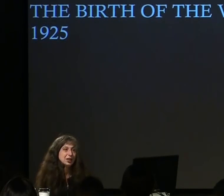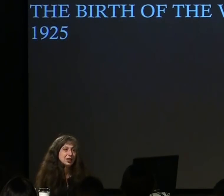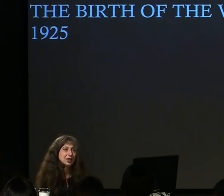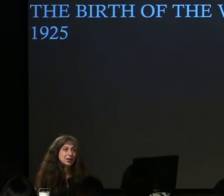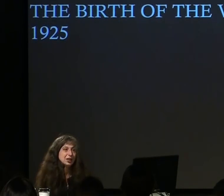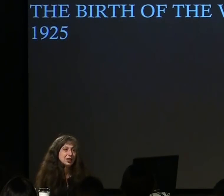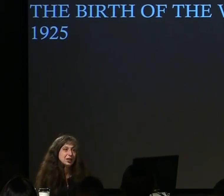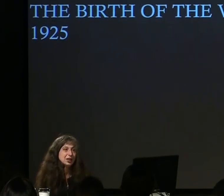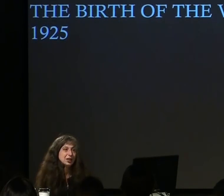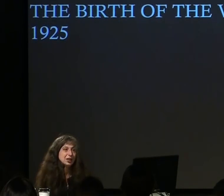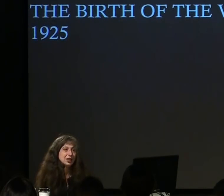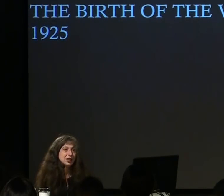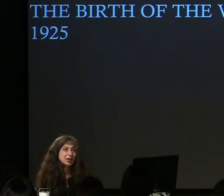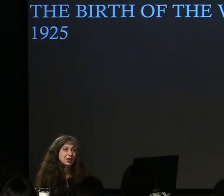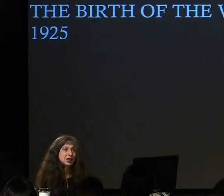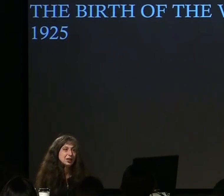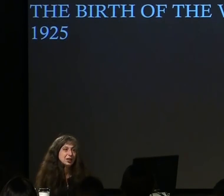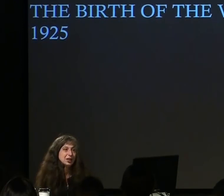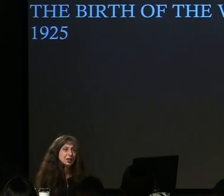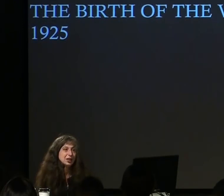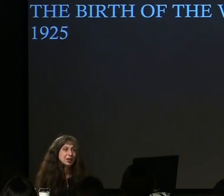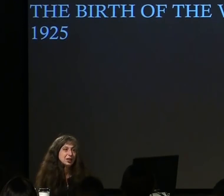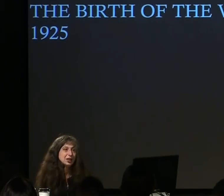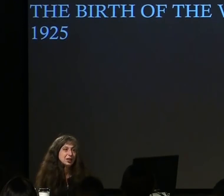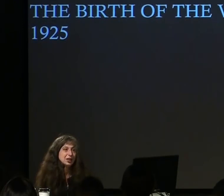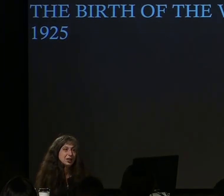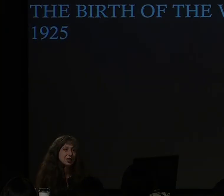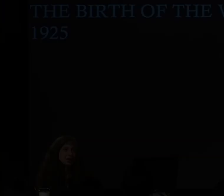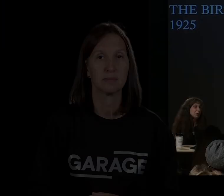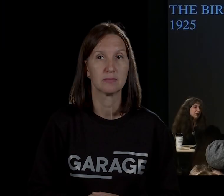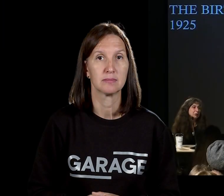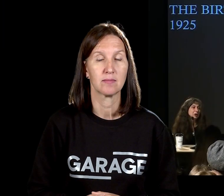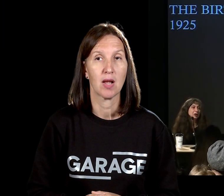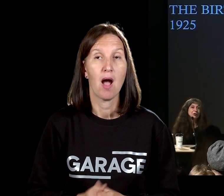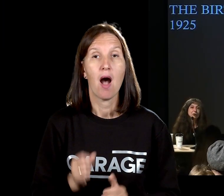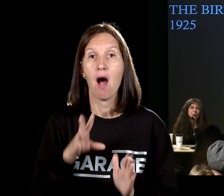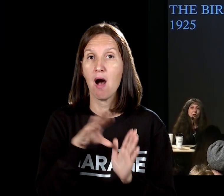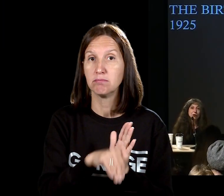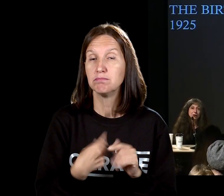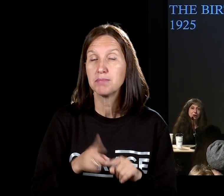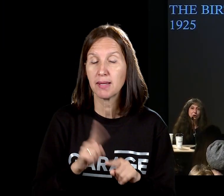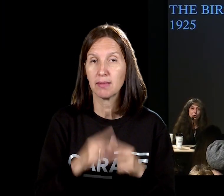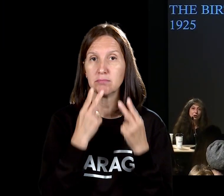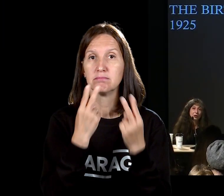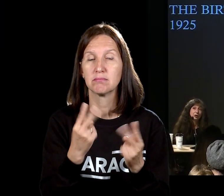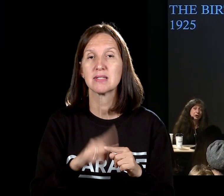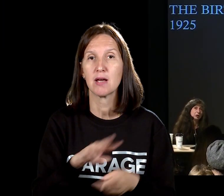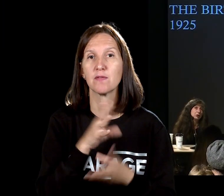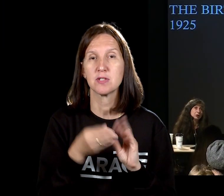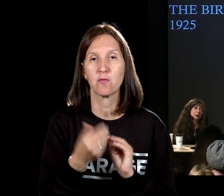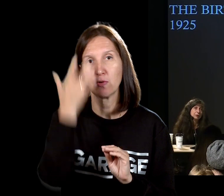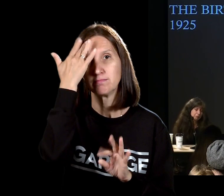Они расположены на холсте очень свободно, оставляя большую часть фона незанятой. При этом, скорее всего, является еще и